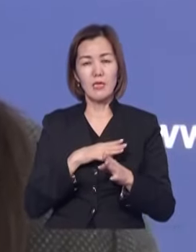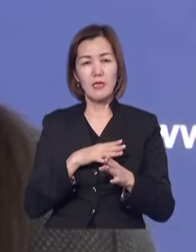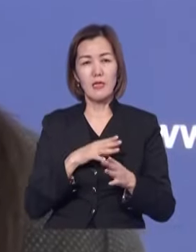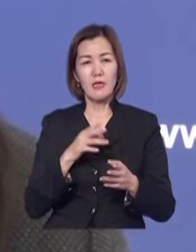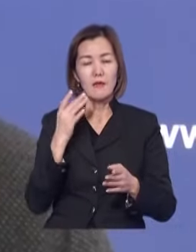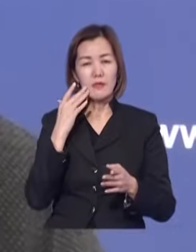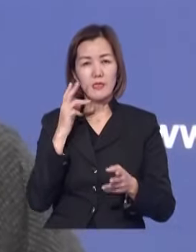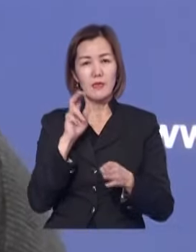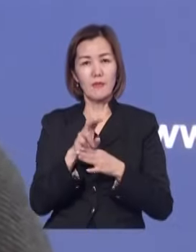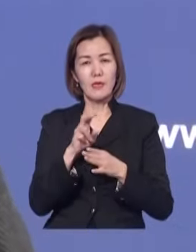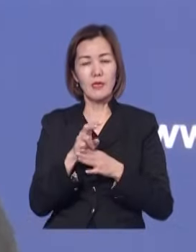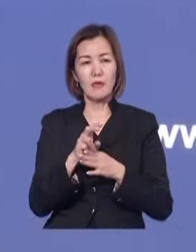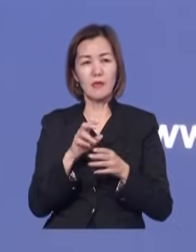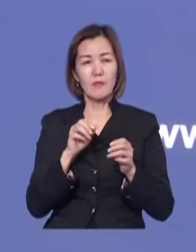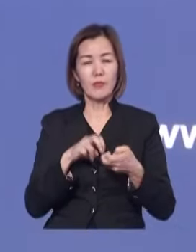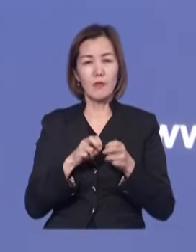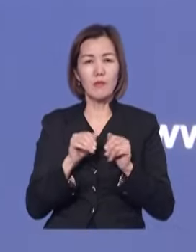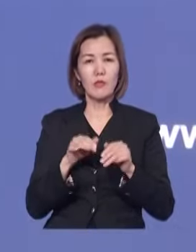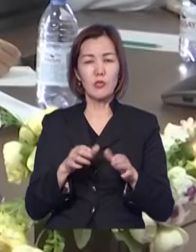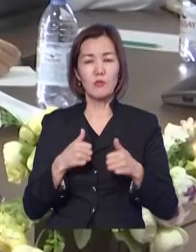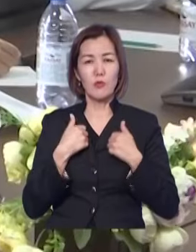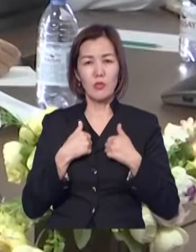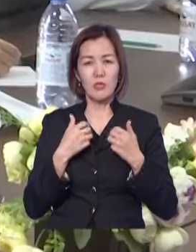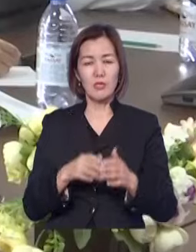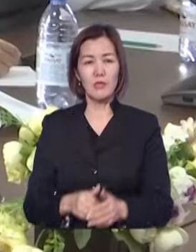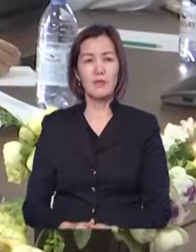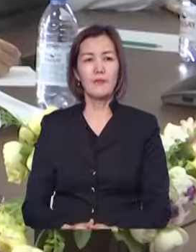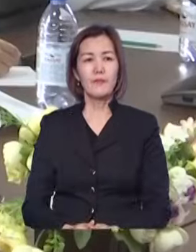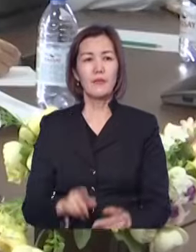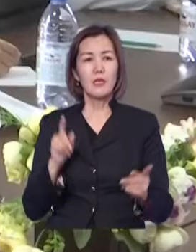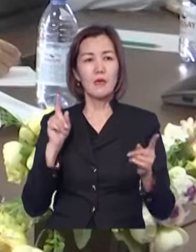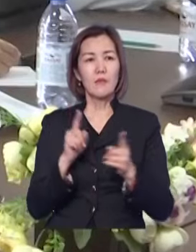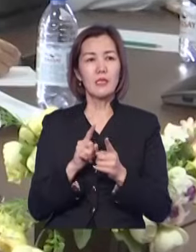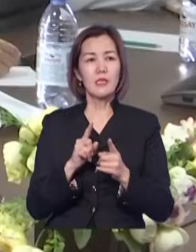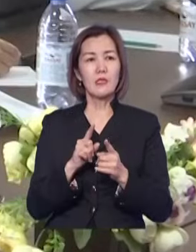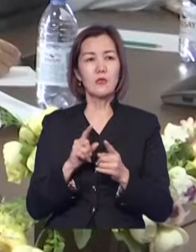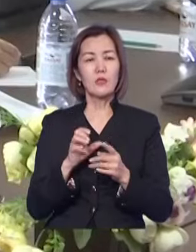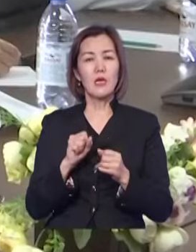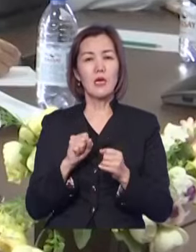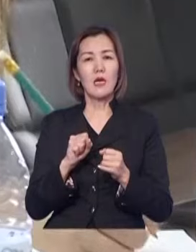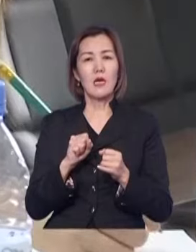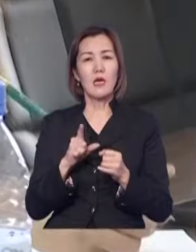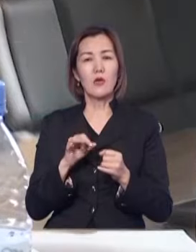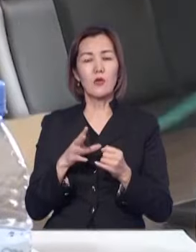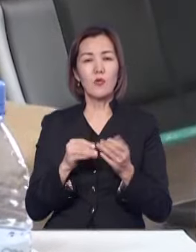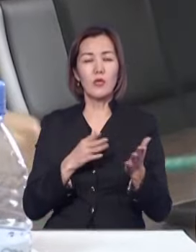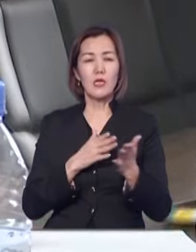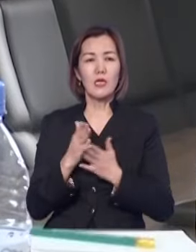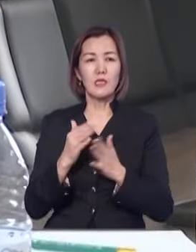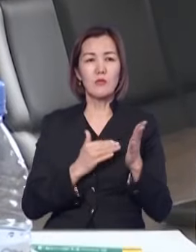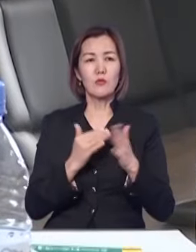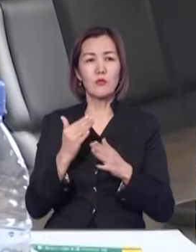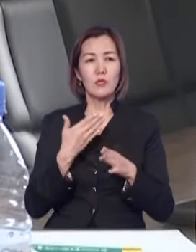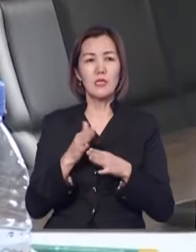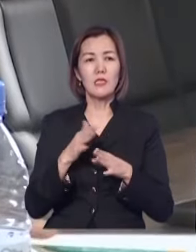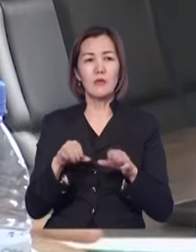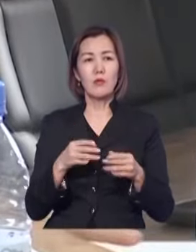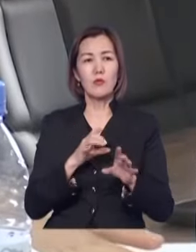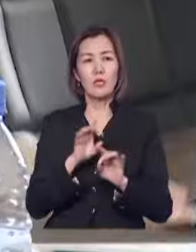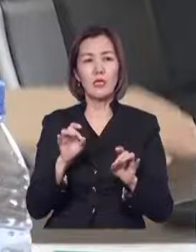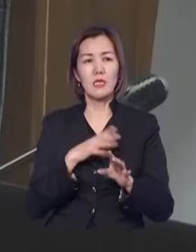мәселе болса да, бірден шешіп беруге тырысады. Басқосуда агроөнеркәсіп кешені саласындағы жобаларға несие беру тәртібі